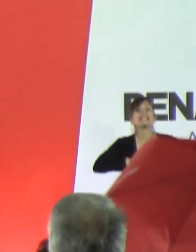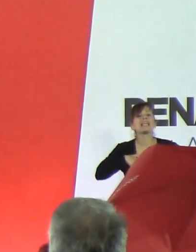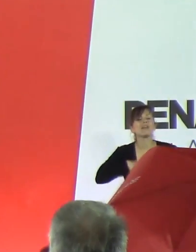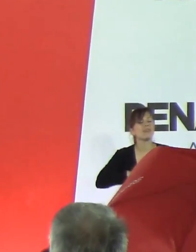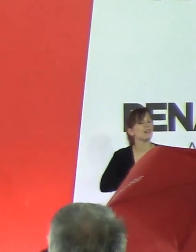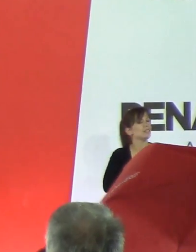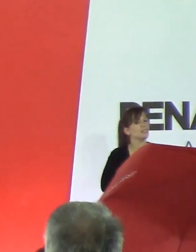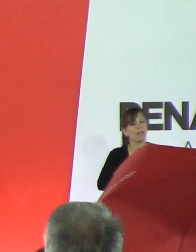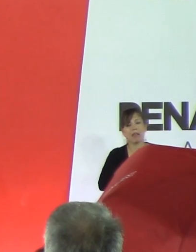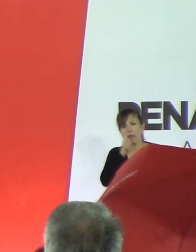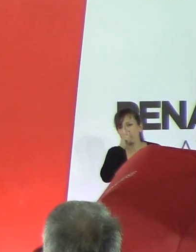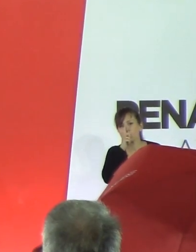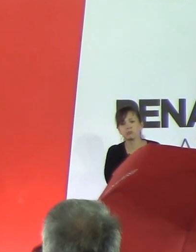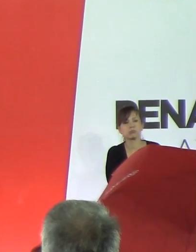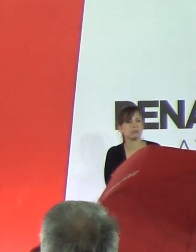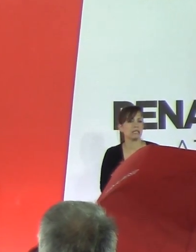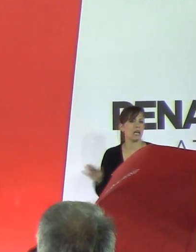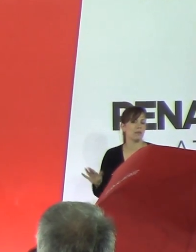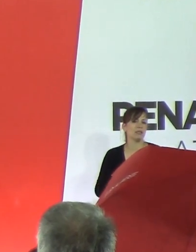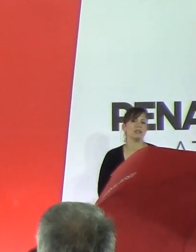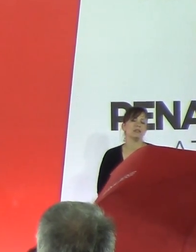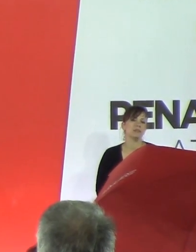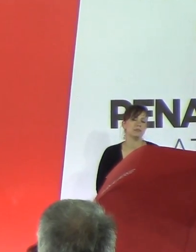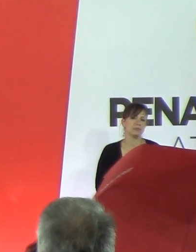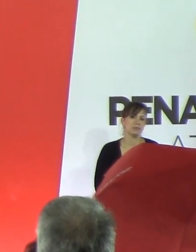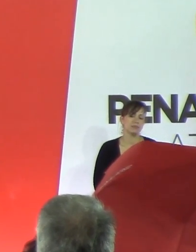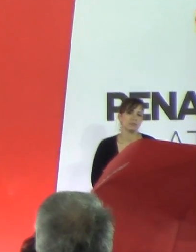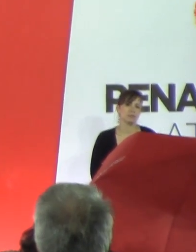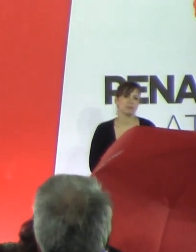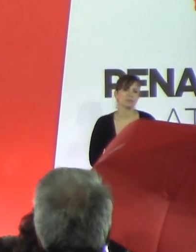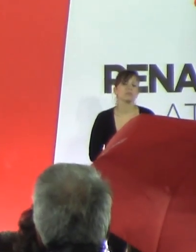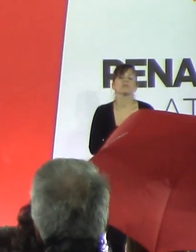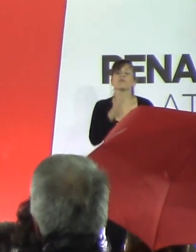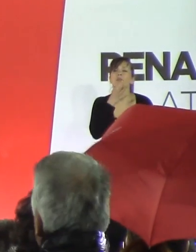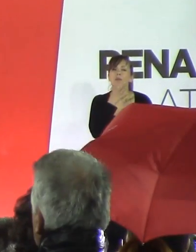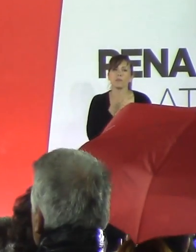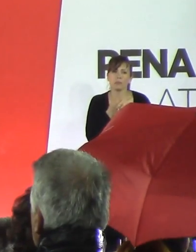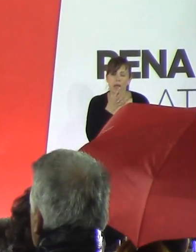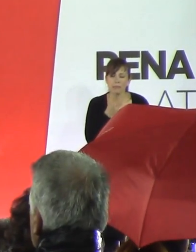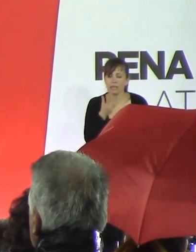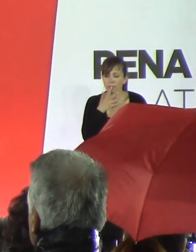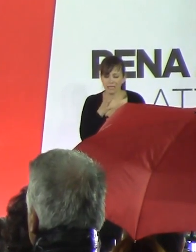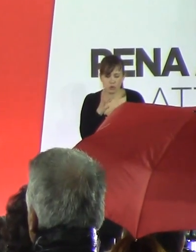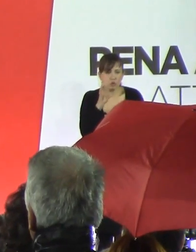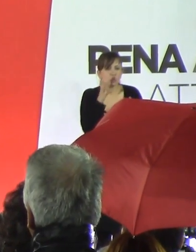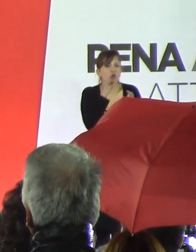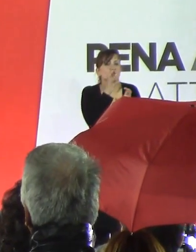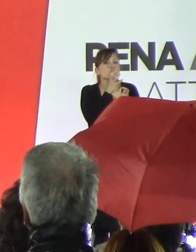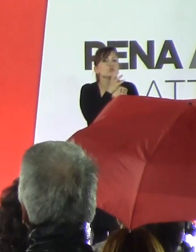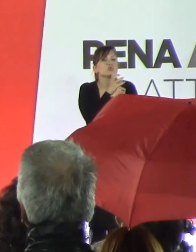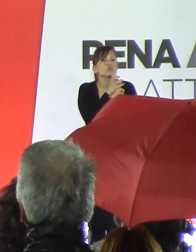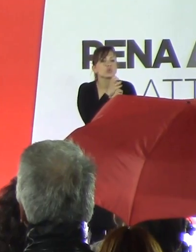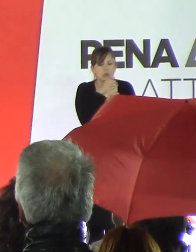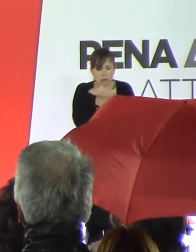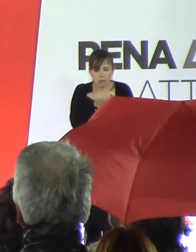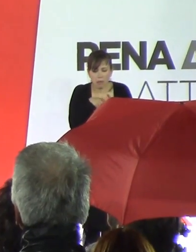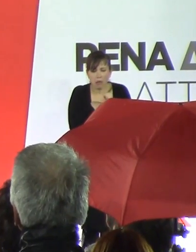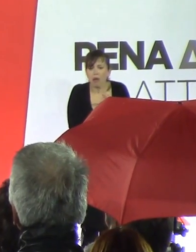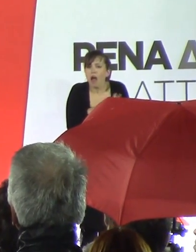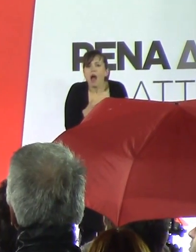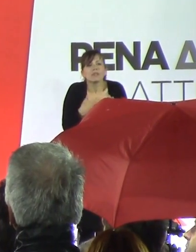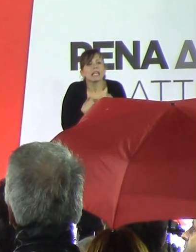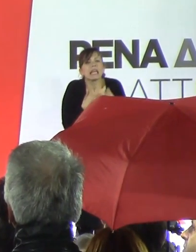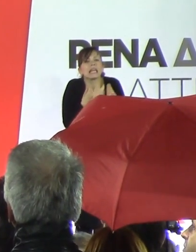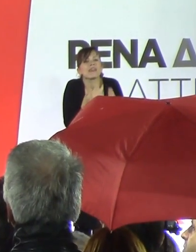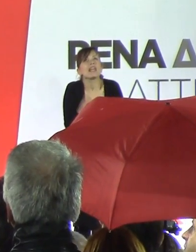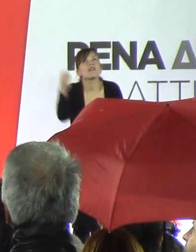γι' αυτό είναι παραγωγός ανομαλίας. Επιβλήθηκαν από το σκοτάδι και δεν μπορούν παρά να παράγουν